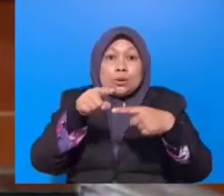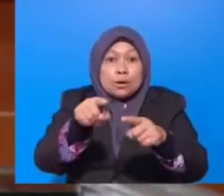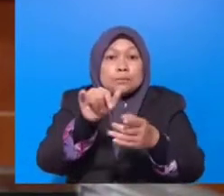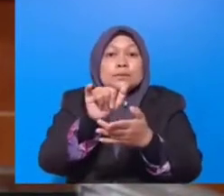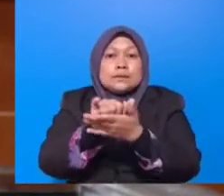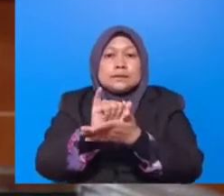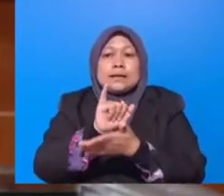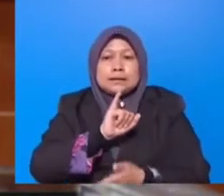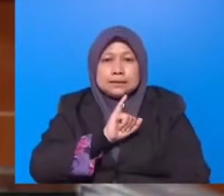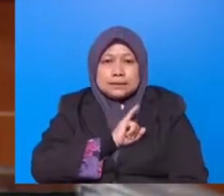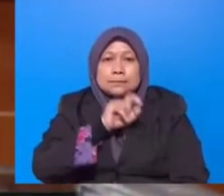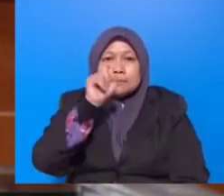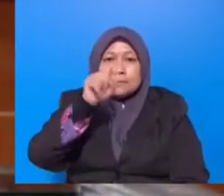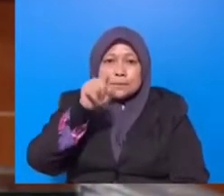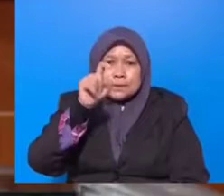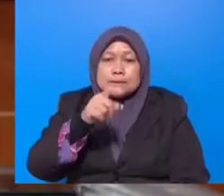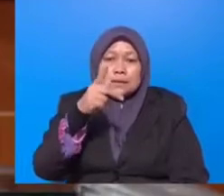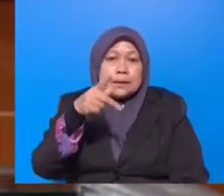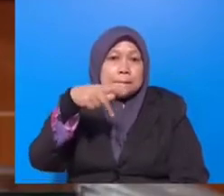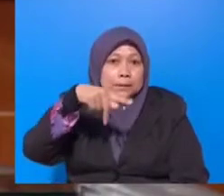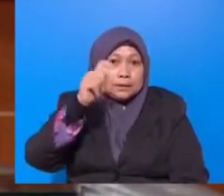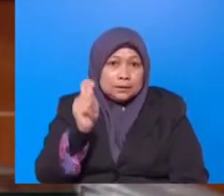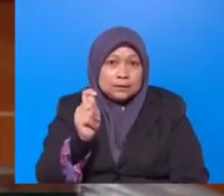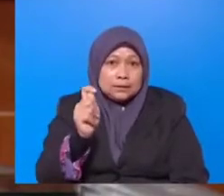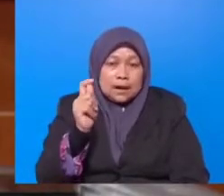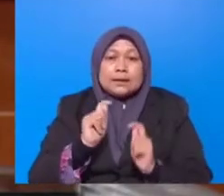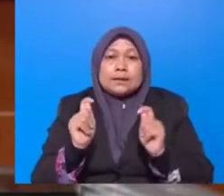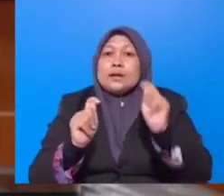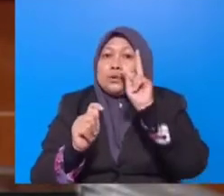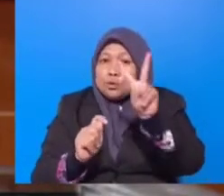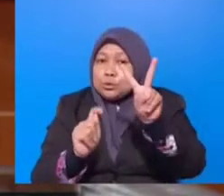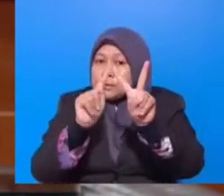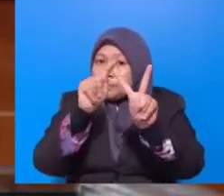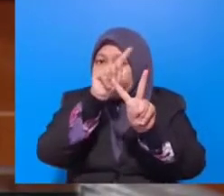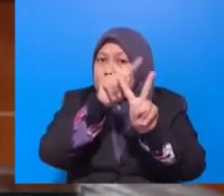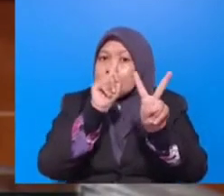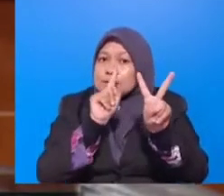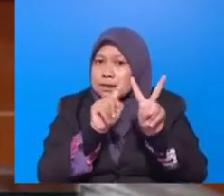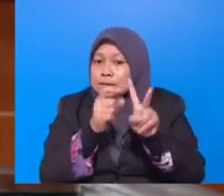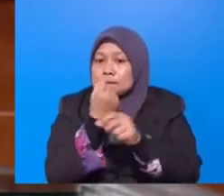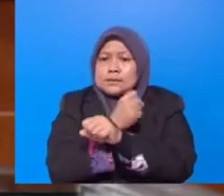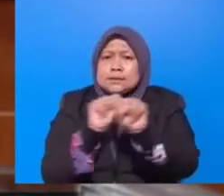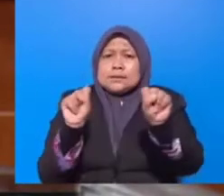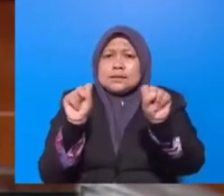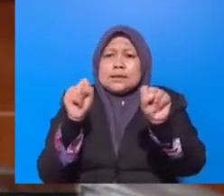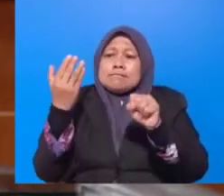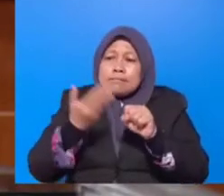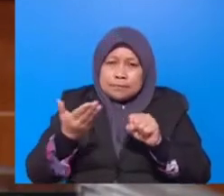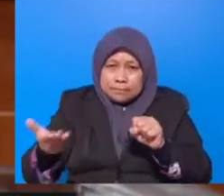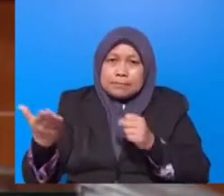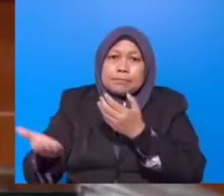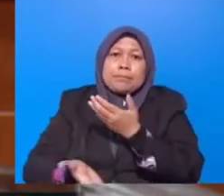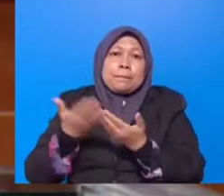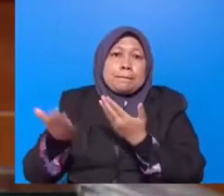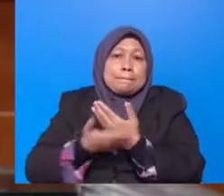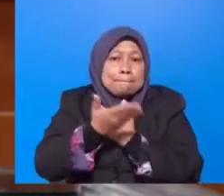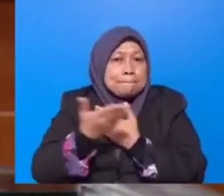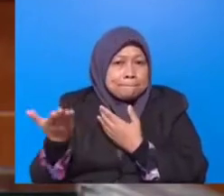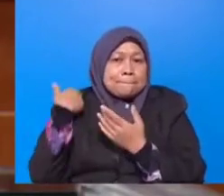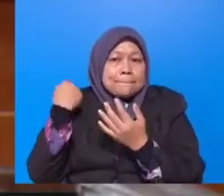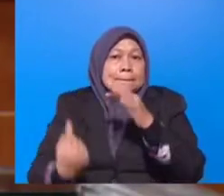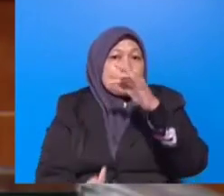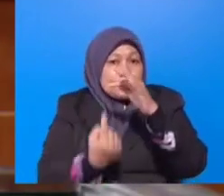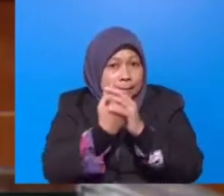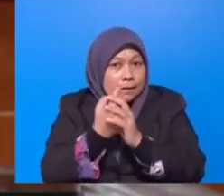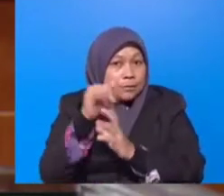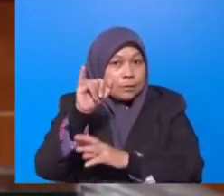itu yang kita dan dua langkah ini satu kesediaan infra jadi mengambil kira apa